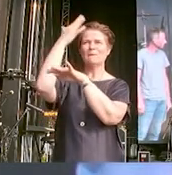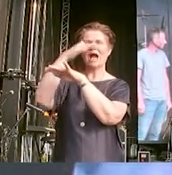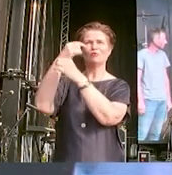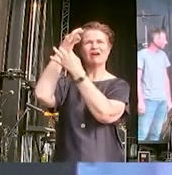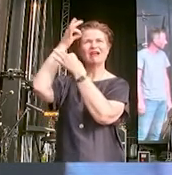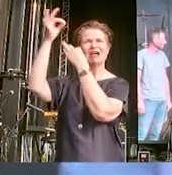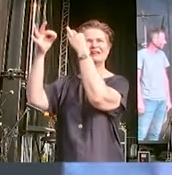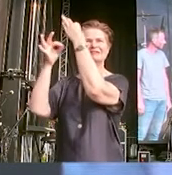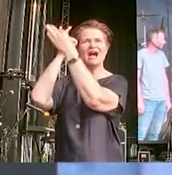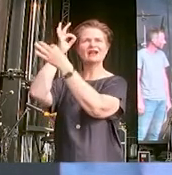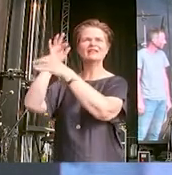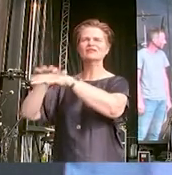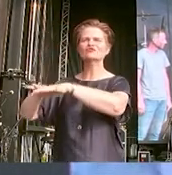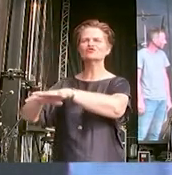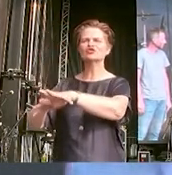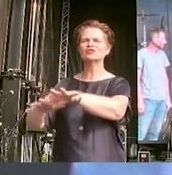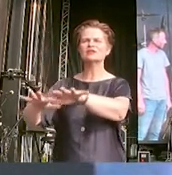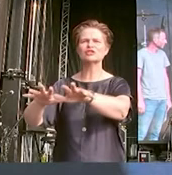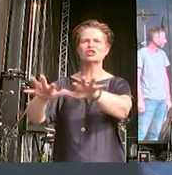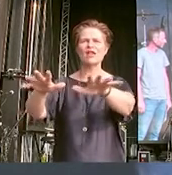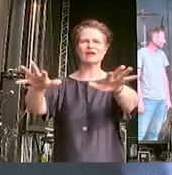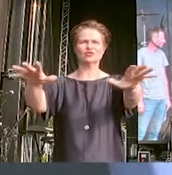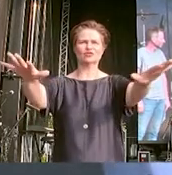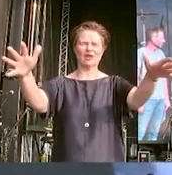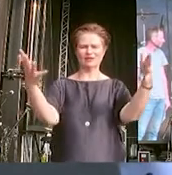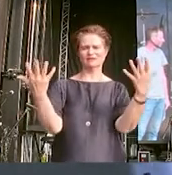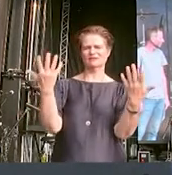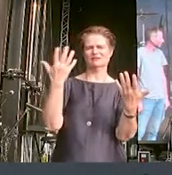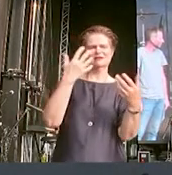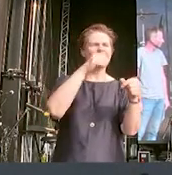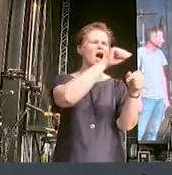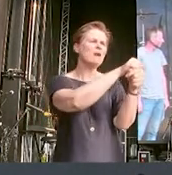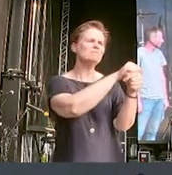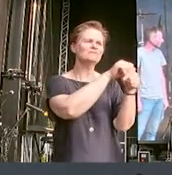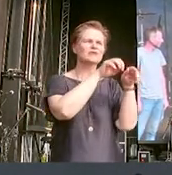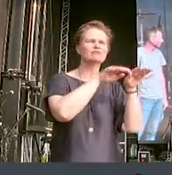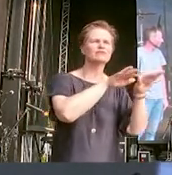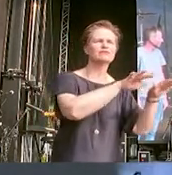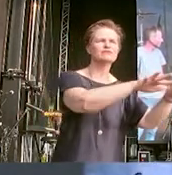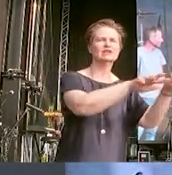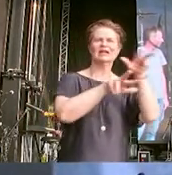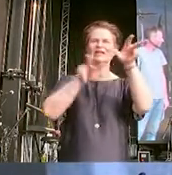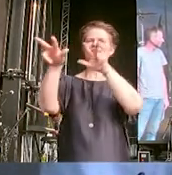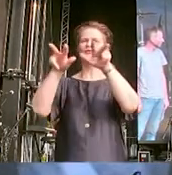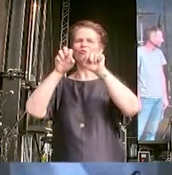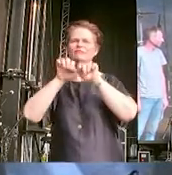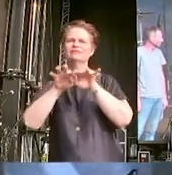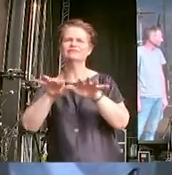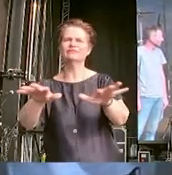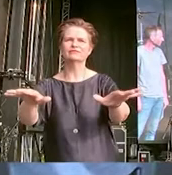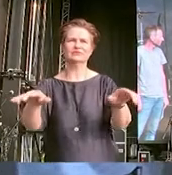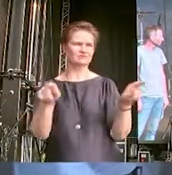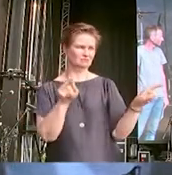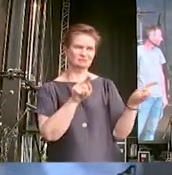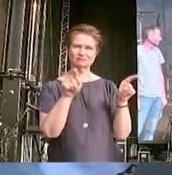so einschleicht in das Handeln von Behörden und Regierungen. Und da